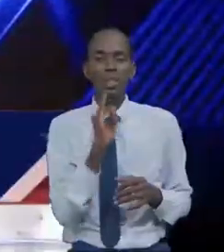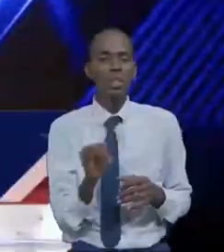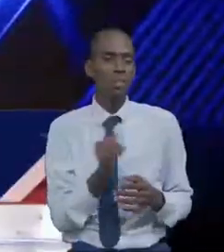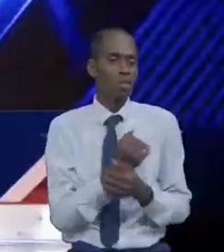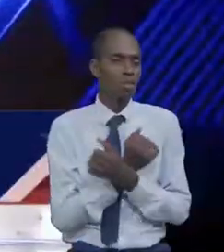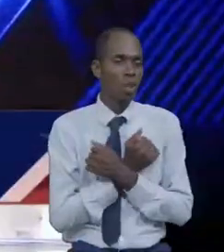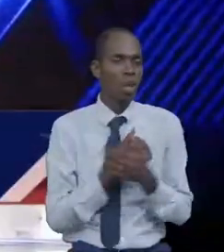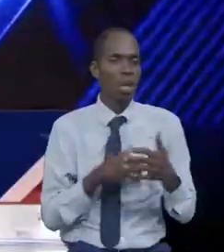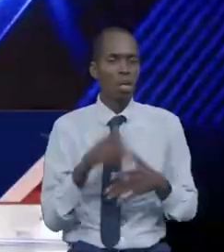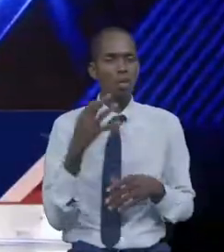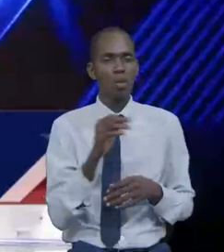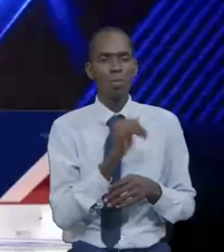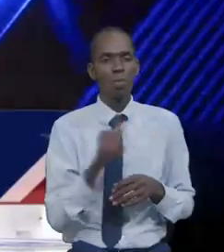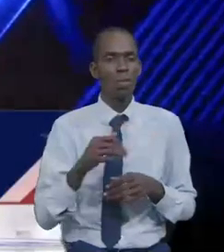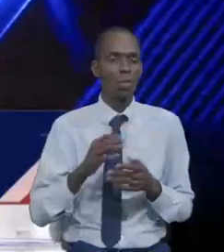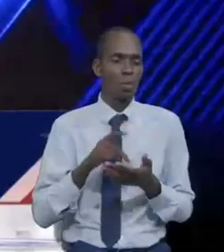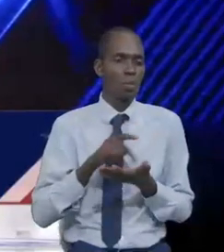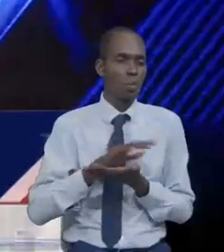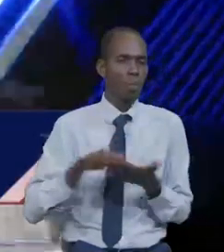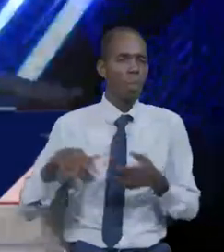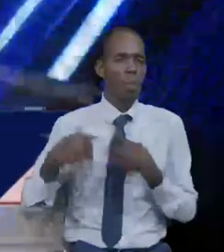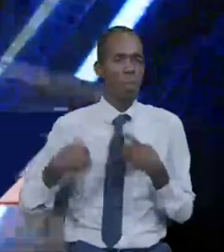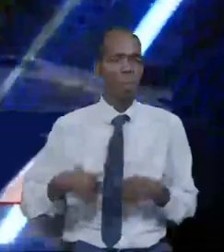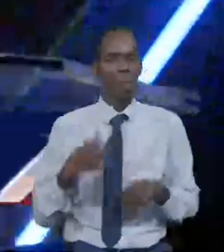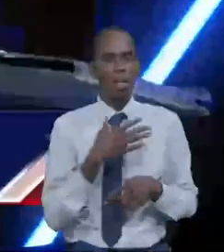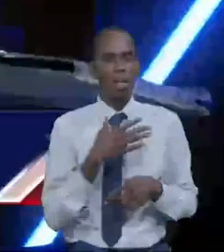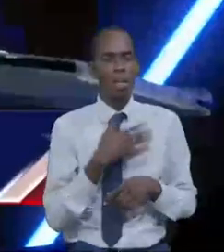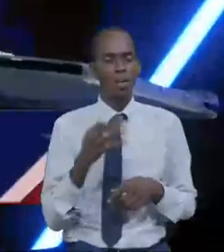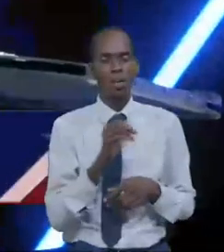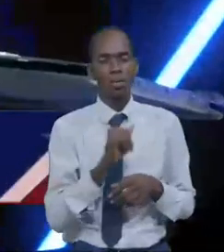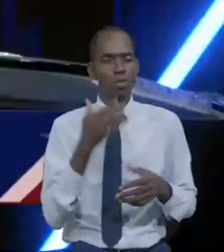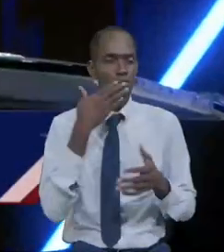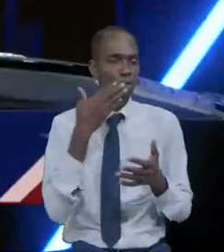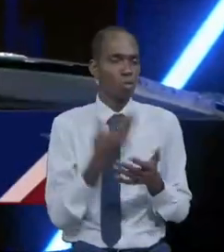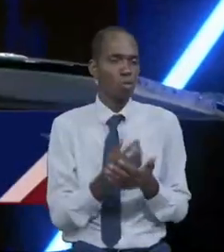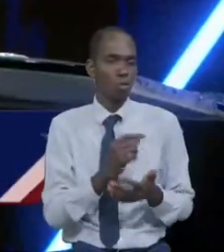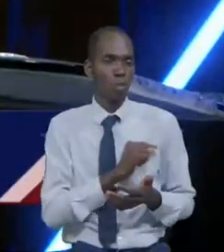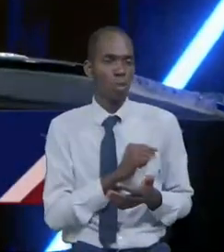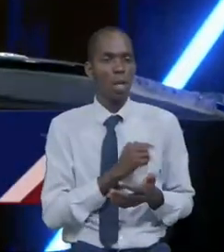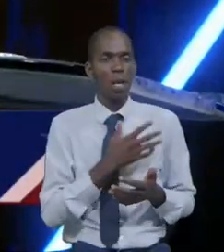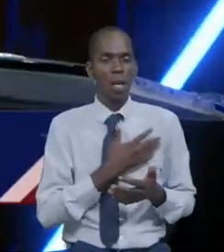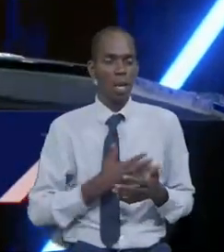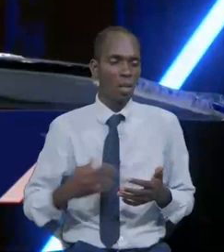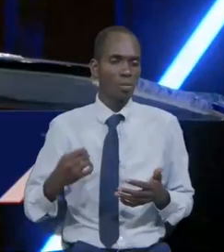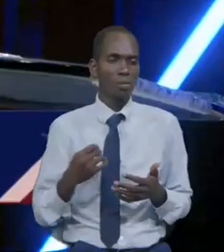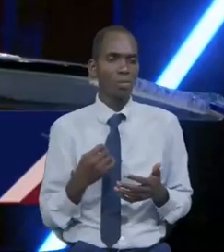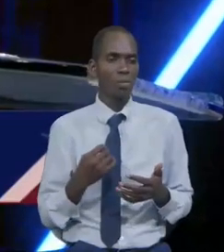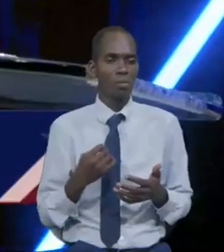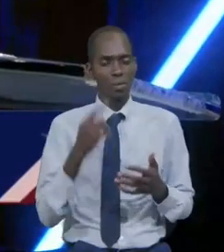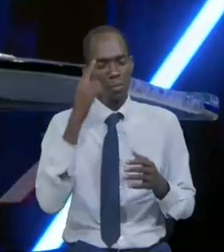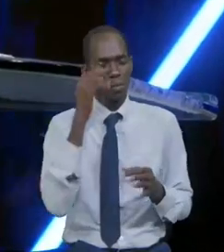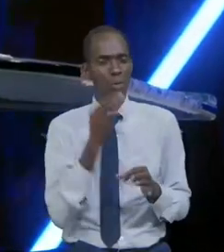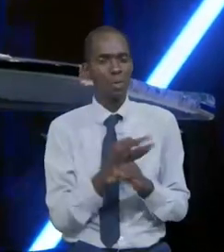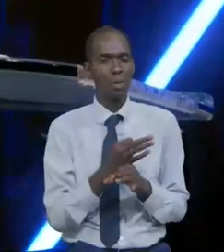d'un cœur pur, d'une bonne conscience et d'une foi sincère. La